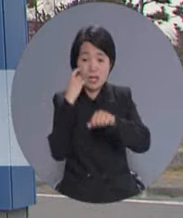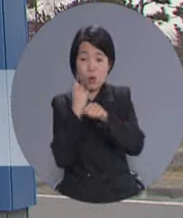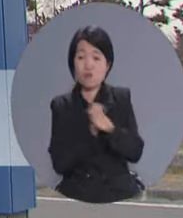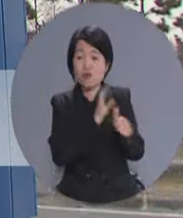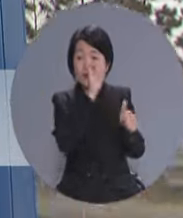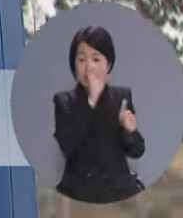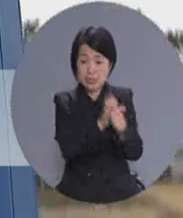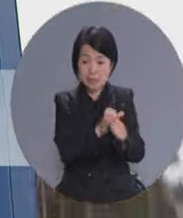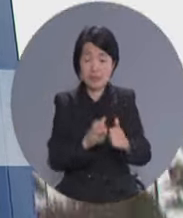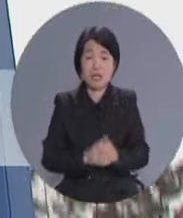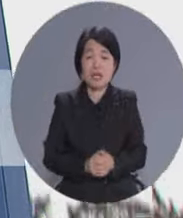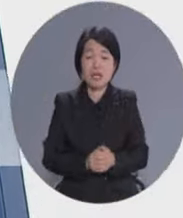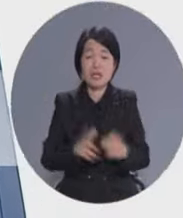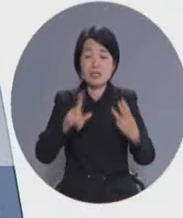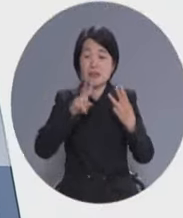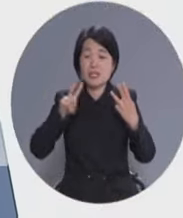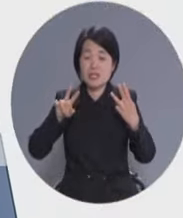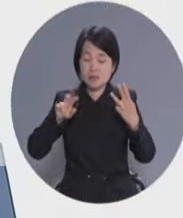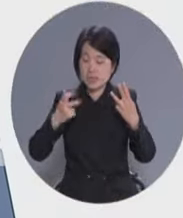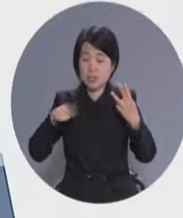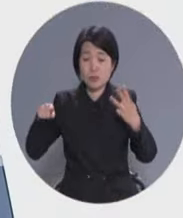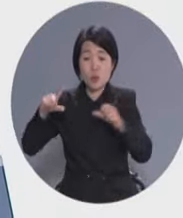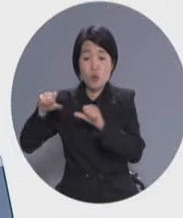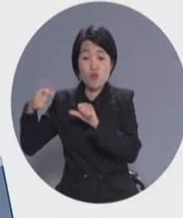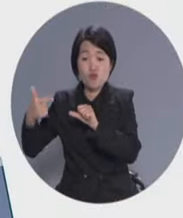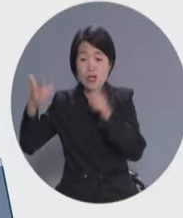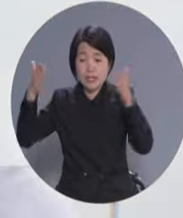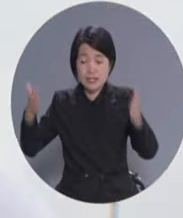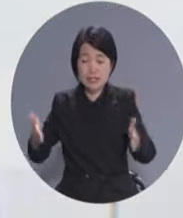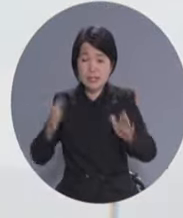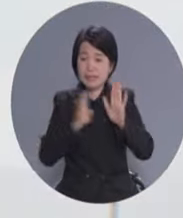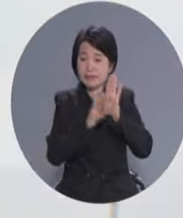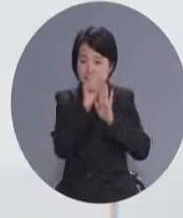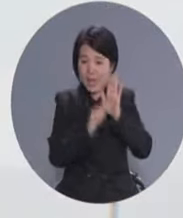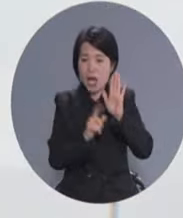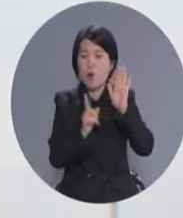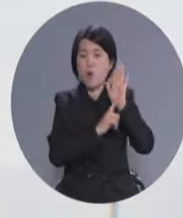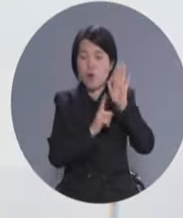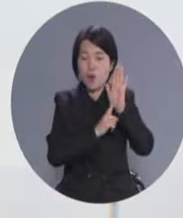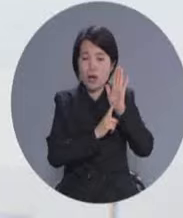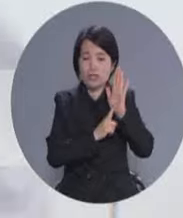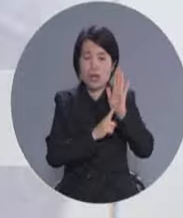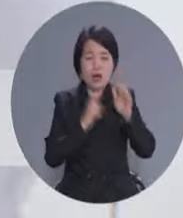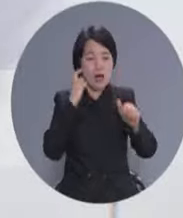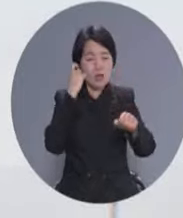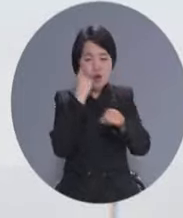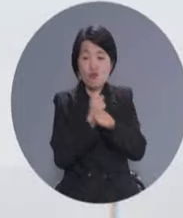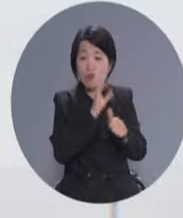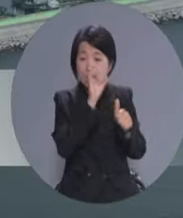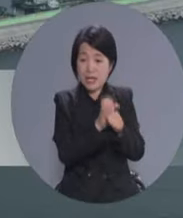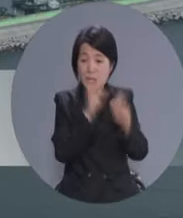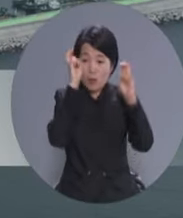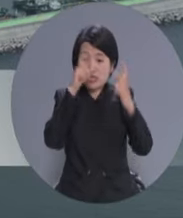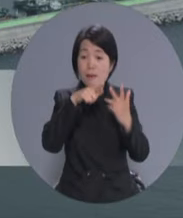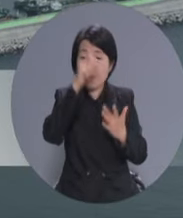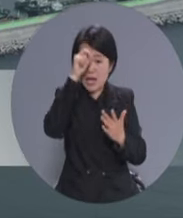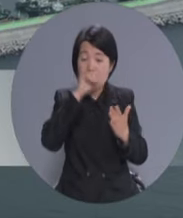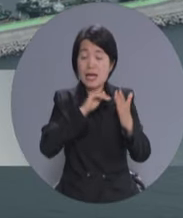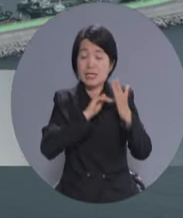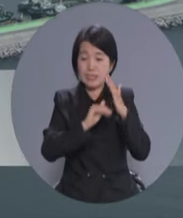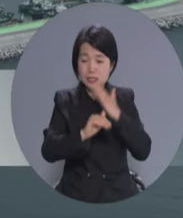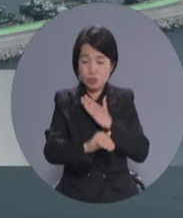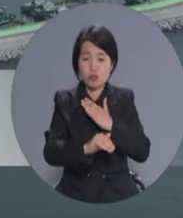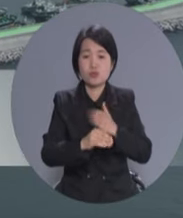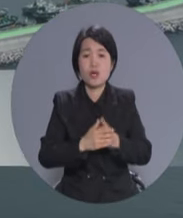항만공사는 오는 27일부터 5월 6일까지 입찰 공고 기간을 거쳐 용역 업체를 선정할 예정이고 전남도와